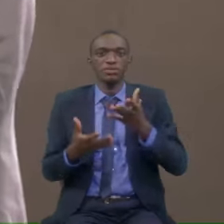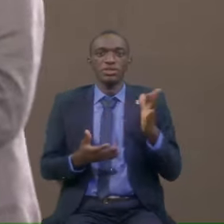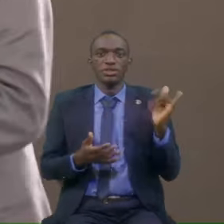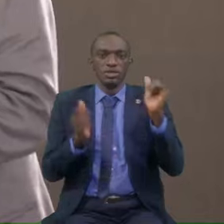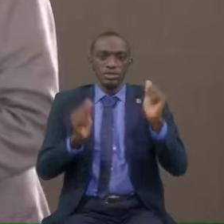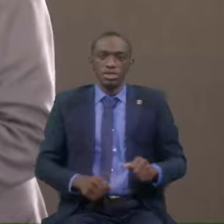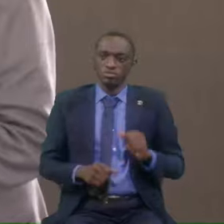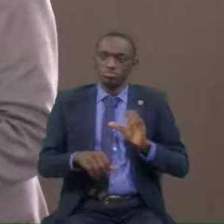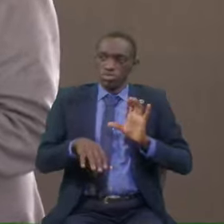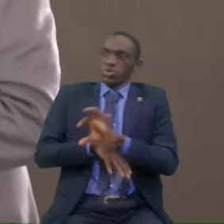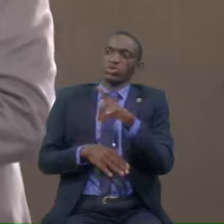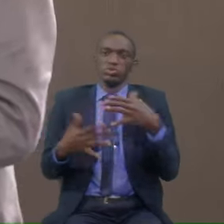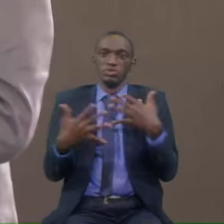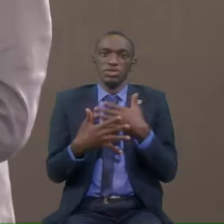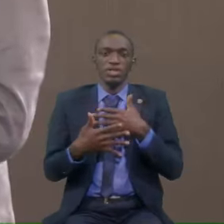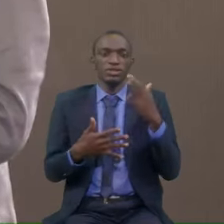peuvent menacer.